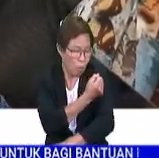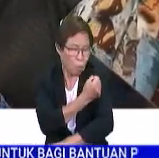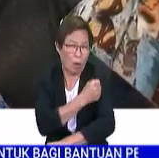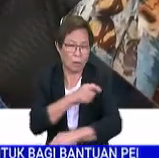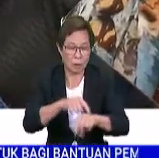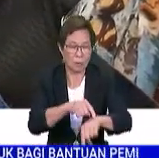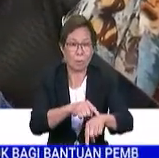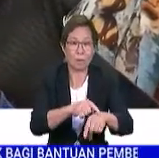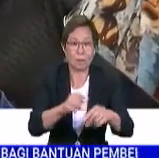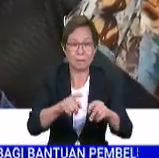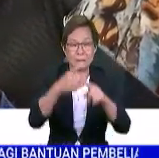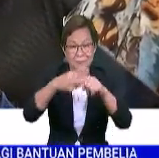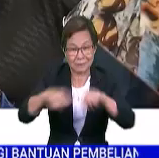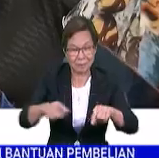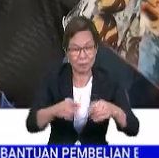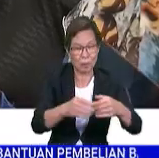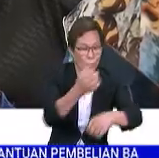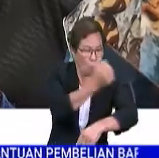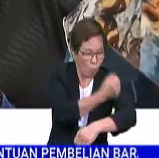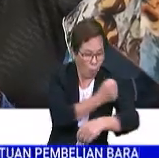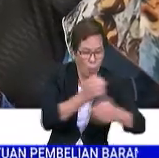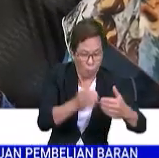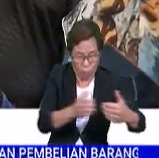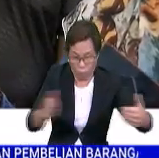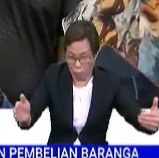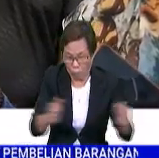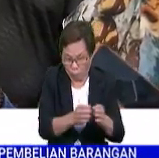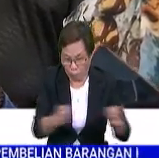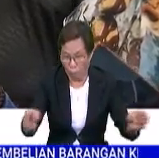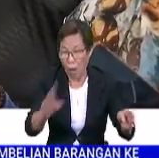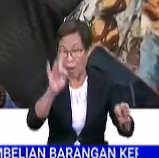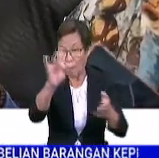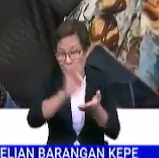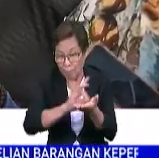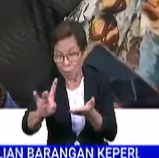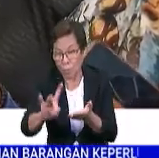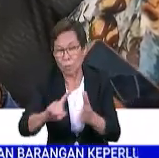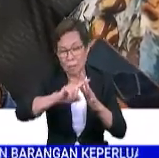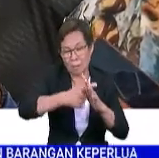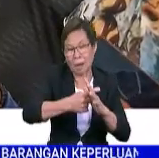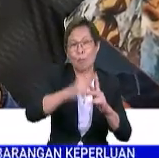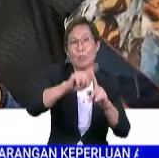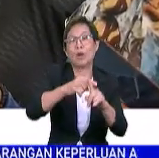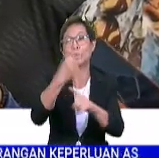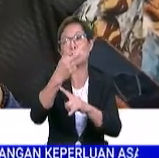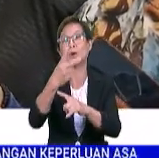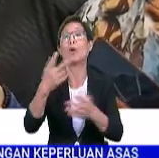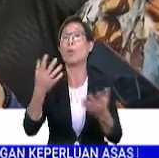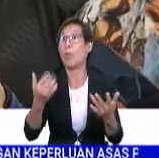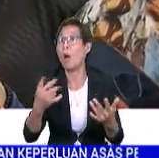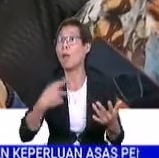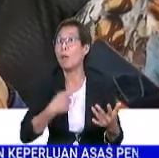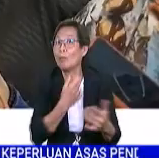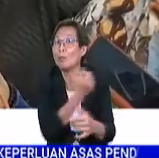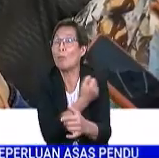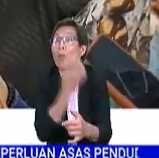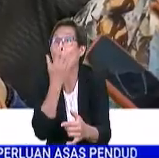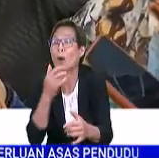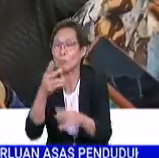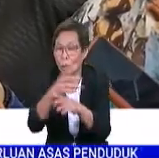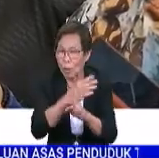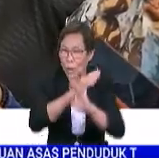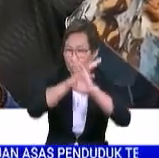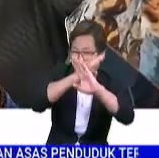minggu. Sela 8 minggu yang akan bermula pada 3 bulan 2 ini. Jadi kita buat ini untuk melindungi kanak-kanak kita. Jadi siapa yang pemuda kita